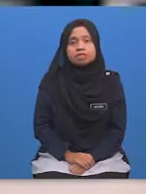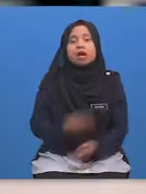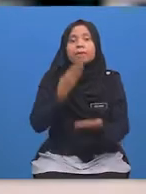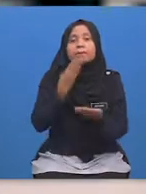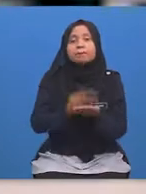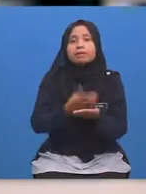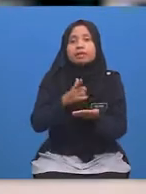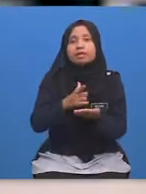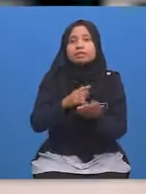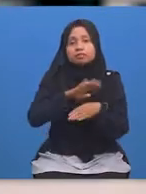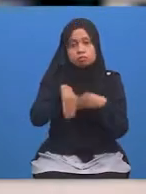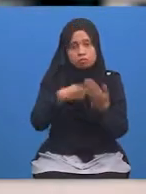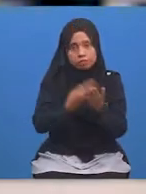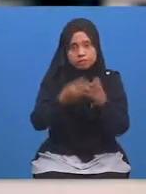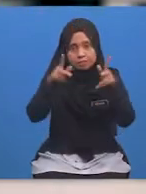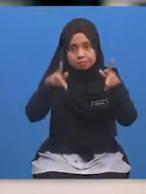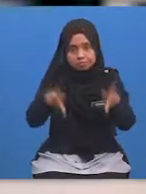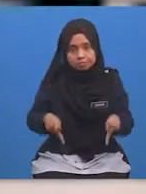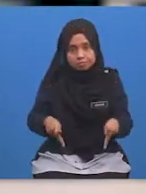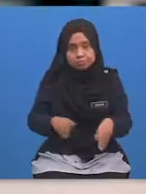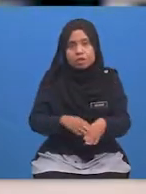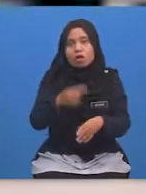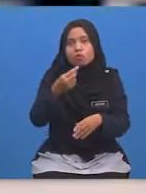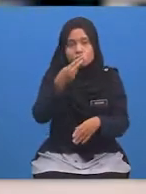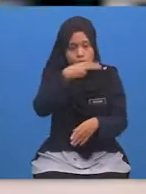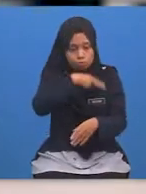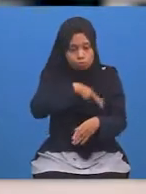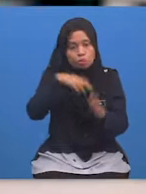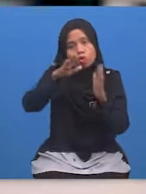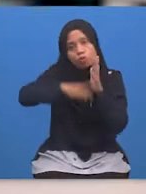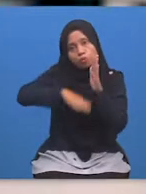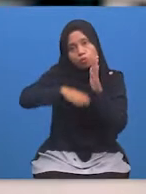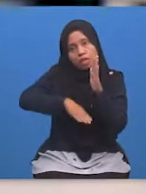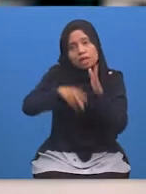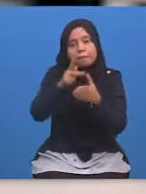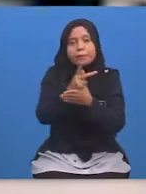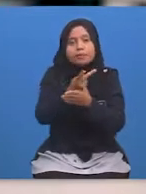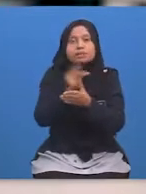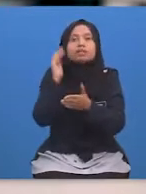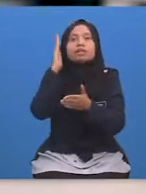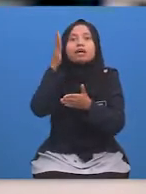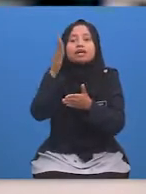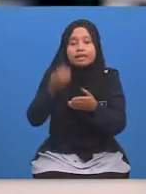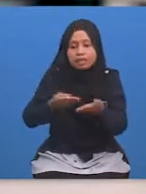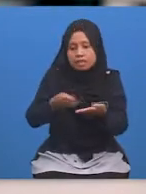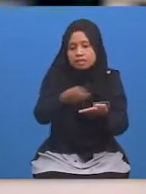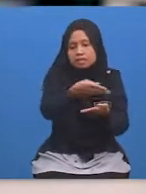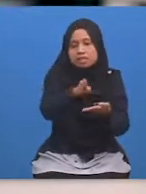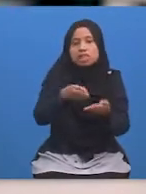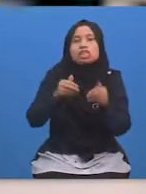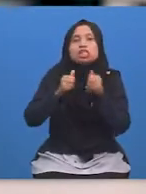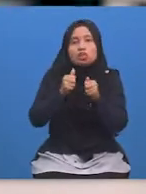Baiklah, pelajar-pelajar semua. Untung rugi perkongsian akan diagihkan